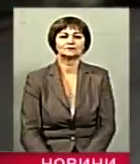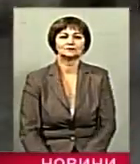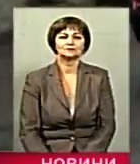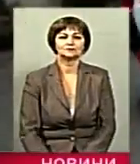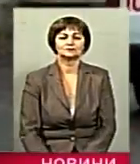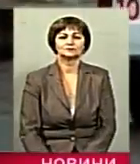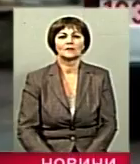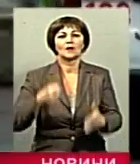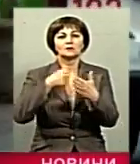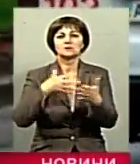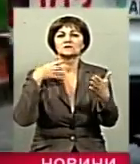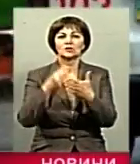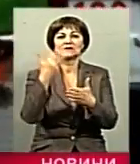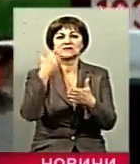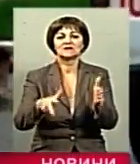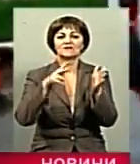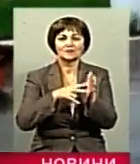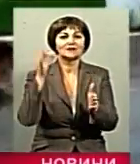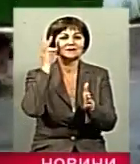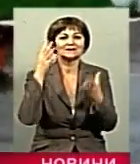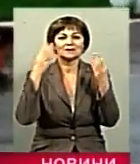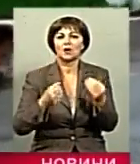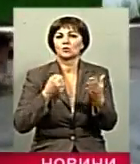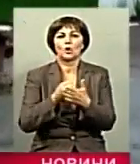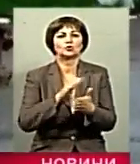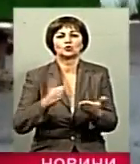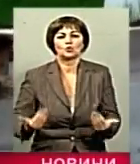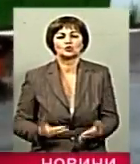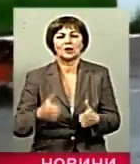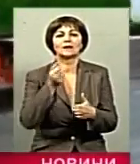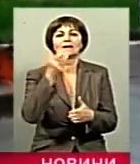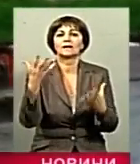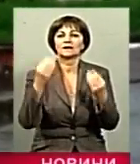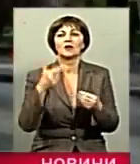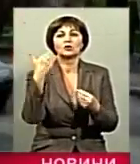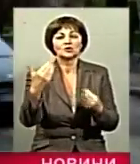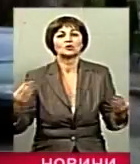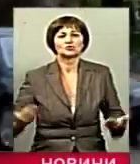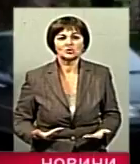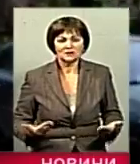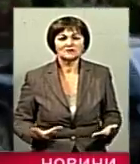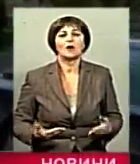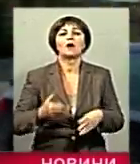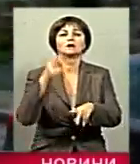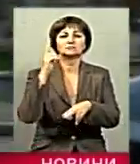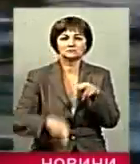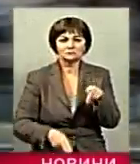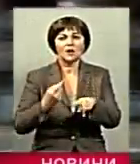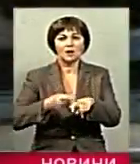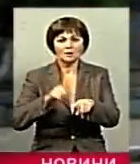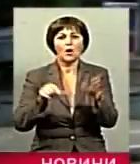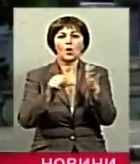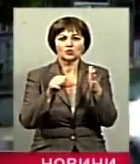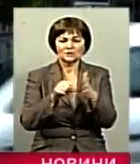До свого 38-річного дня народження Людмила не дожила кілька днів. Її життя перервалось у пологовому відділенні